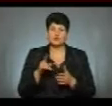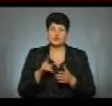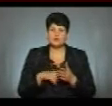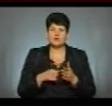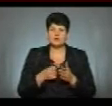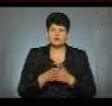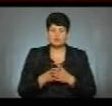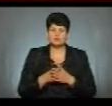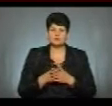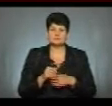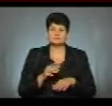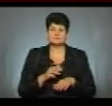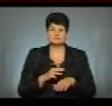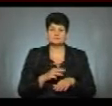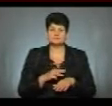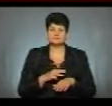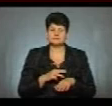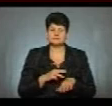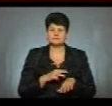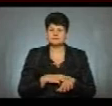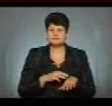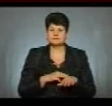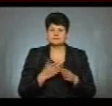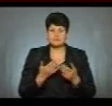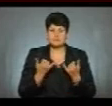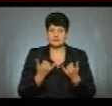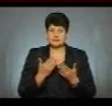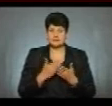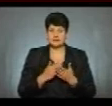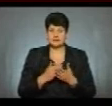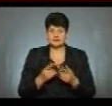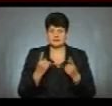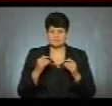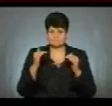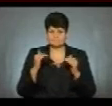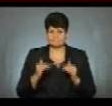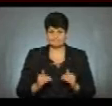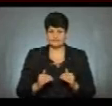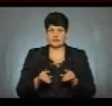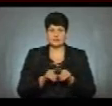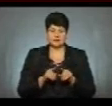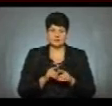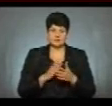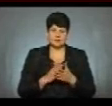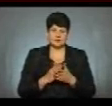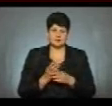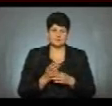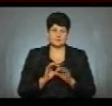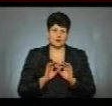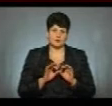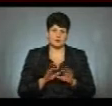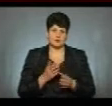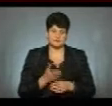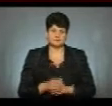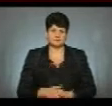до правоохоронних органів, на думку соціологів, зараз є неймовірно низькою. У нас також є коментар Ірини Бекешкіної, я пропоную зараз